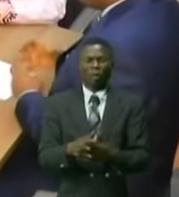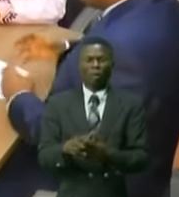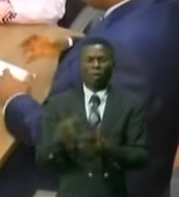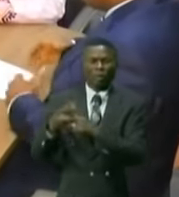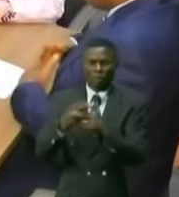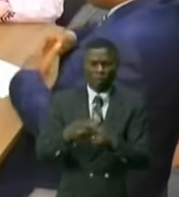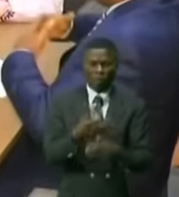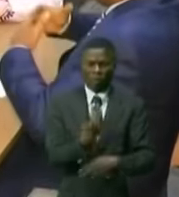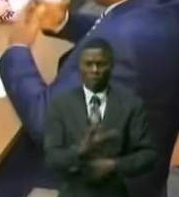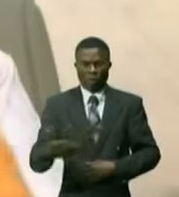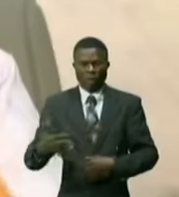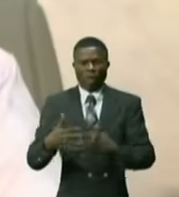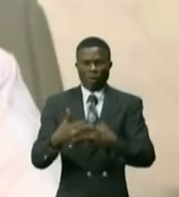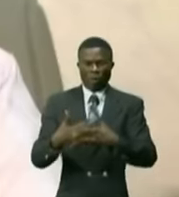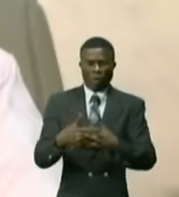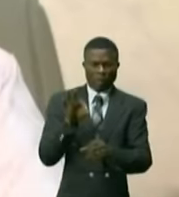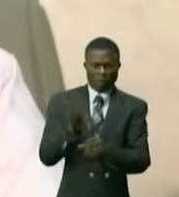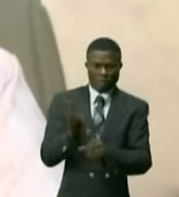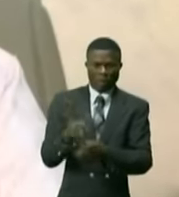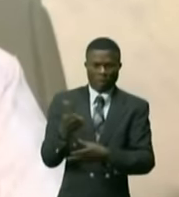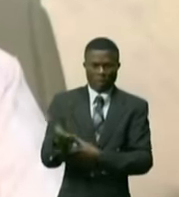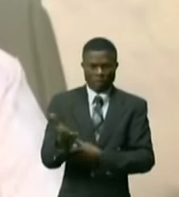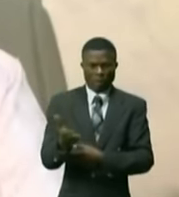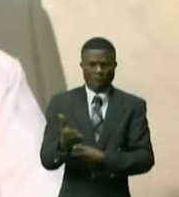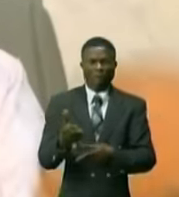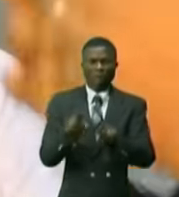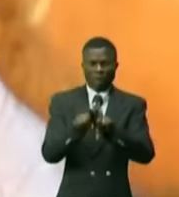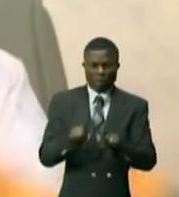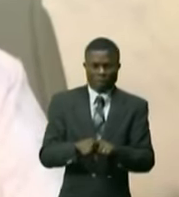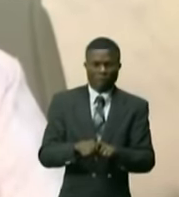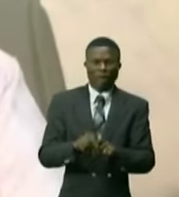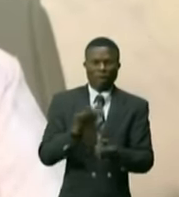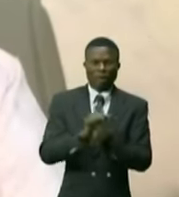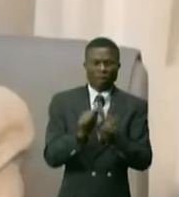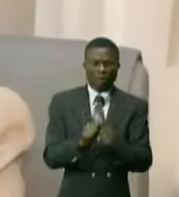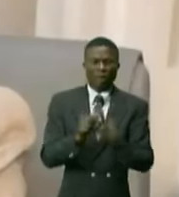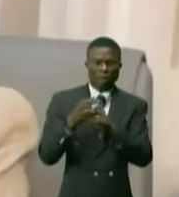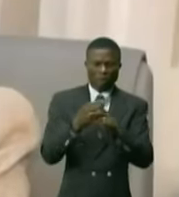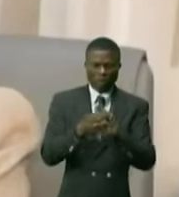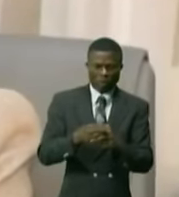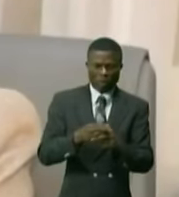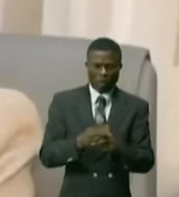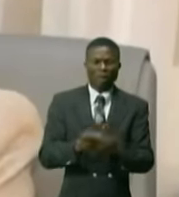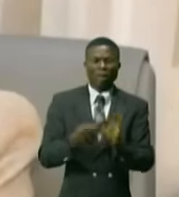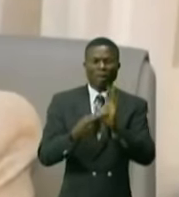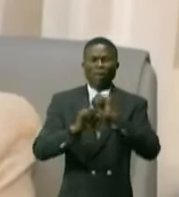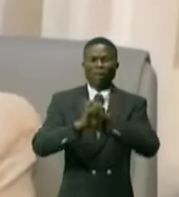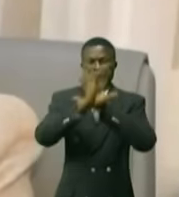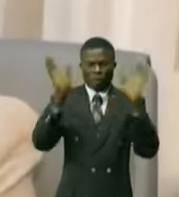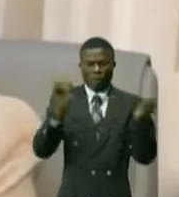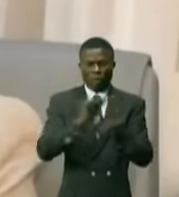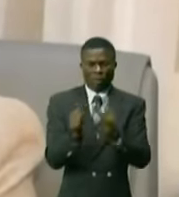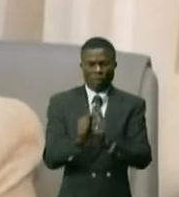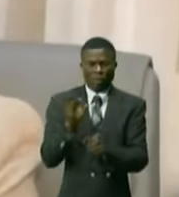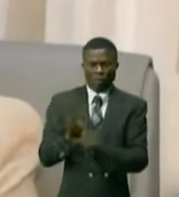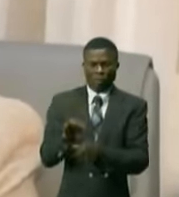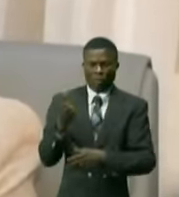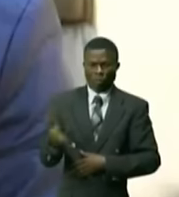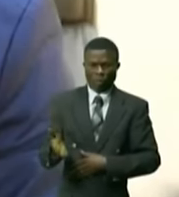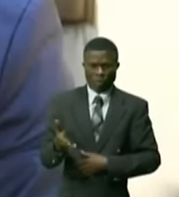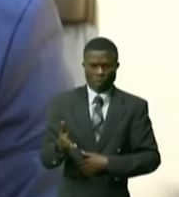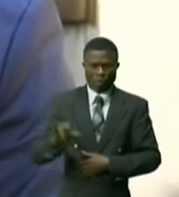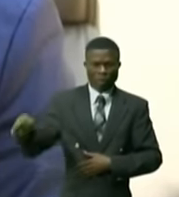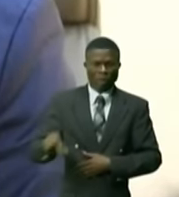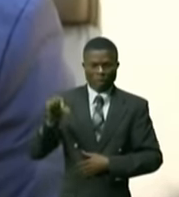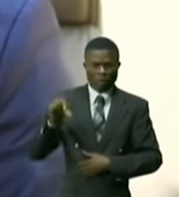sécurisation des bureaux de vote en milieux ruraux comme ceux en proie à l'insécurité et l'inclusivité du processus électoral.